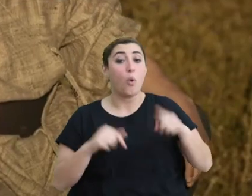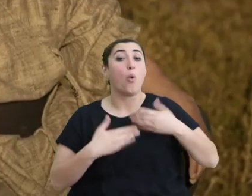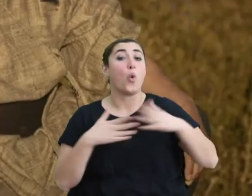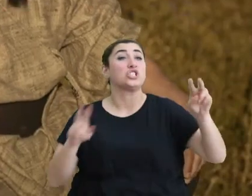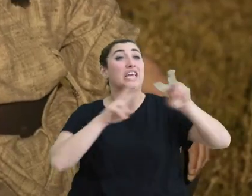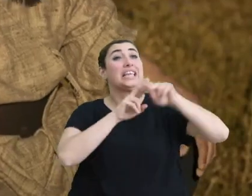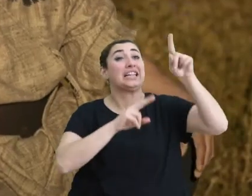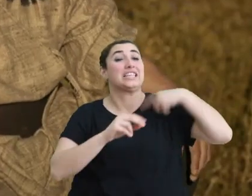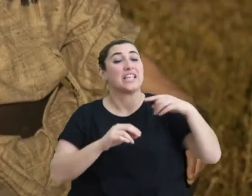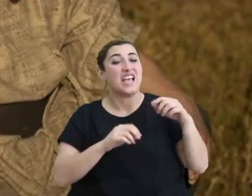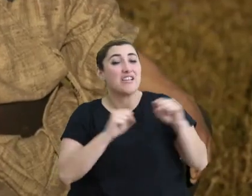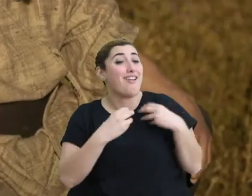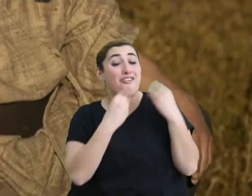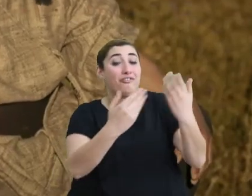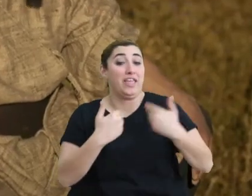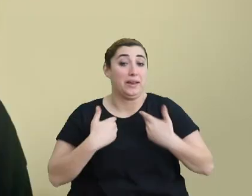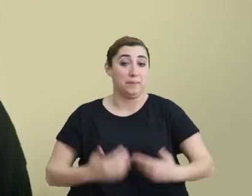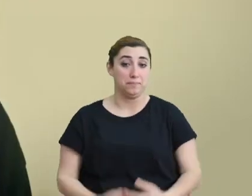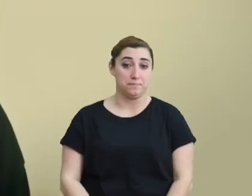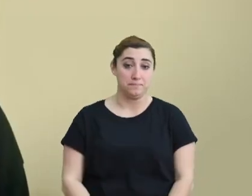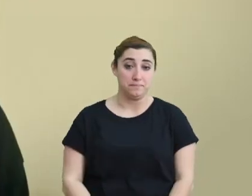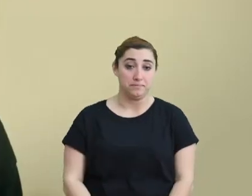koca yıldıza gölge edeyim Kadı Efendi?